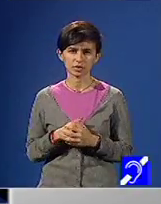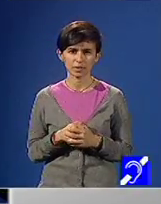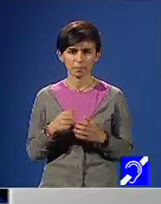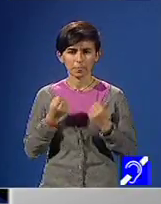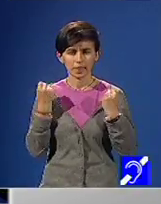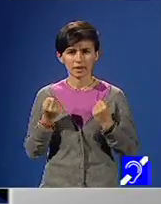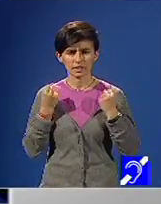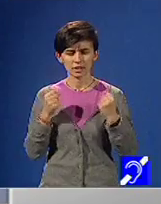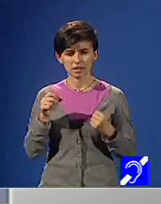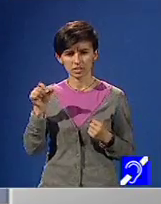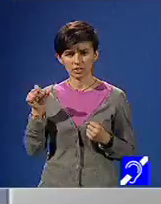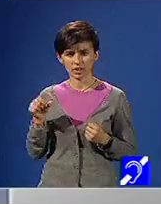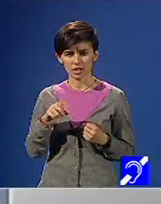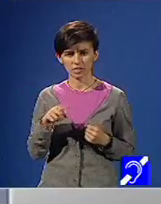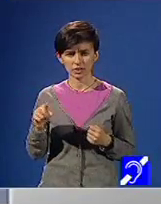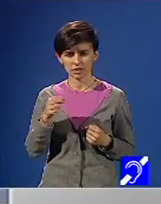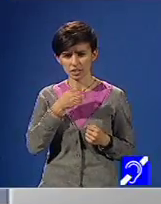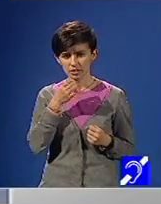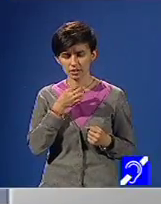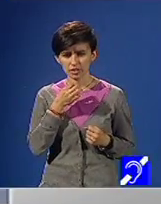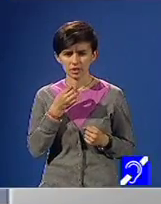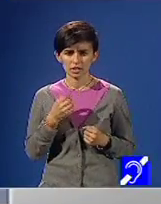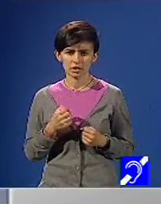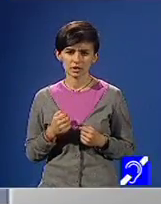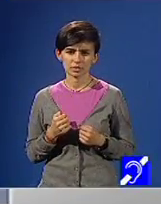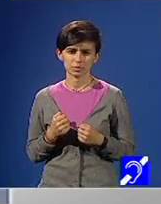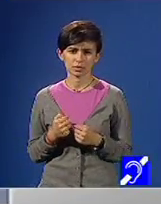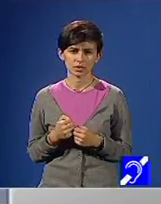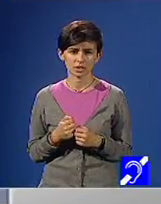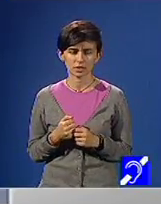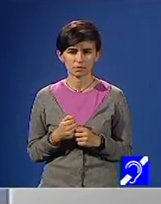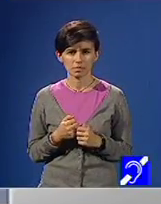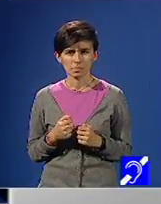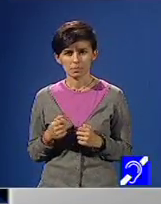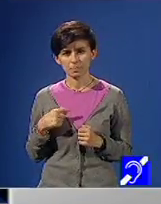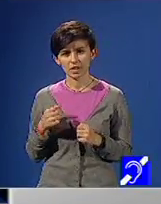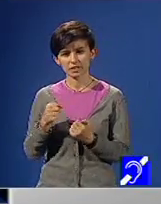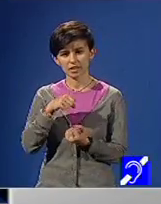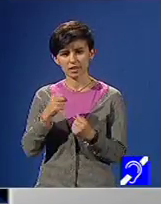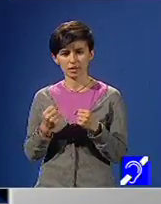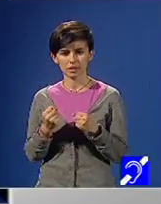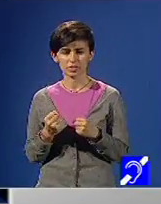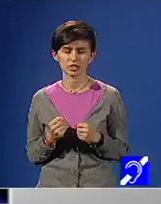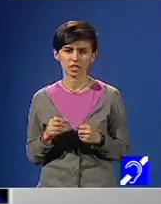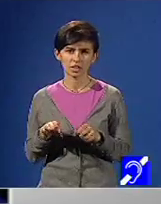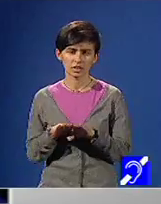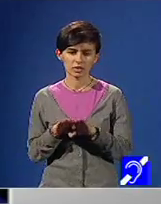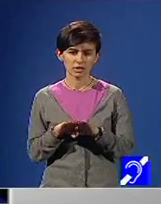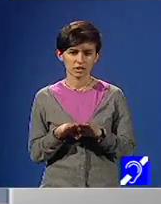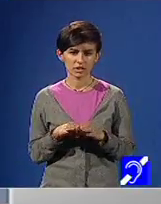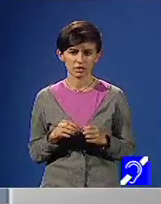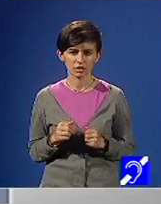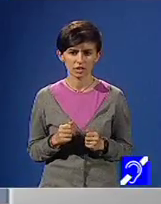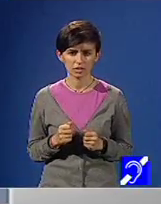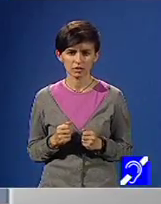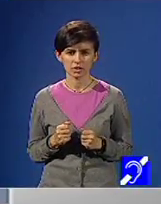antrenoarea voastră, a spus, da, aceea e mașina lui Petru, putem chema afară să o mute pentru a avea un cadru mai bun. După care s-a întors la noi și a spus, da, Sally s-a